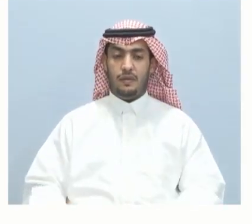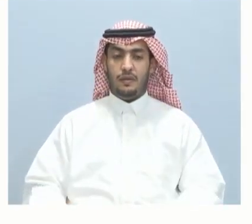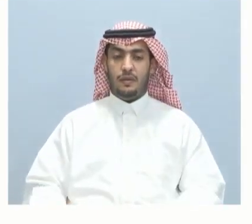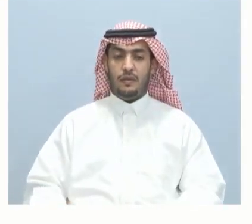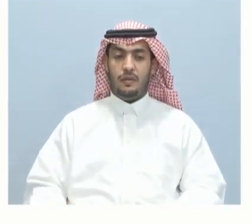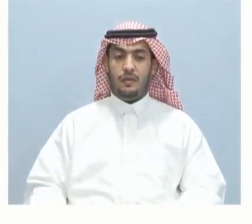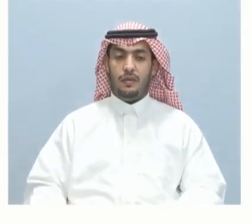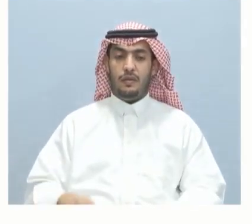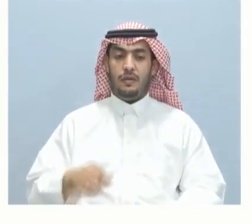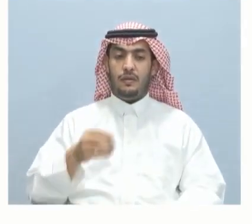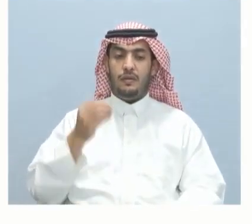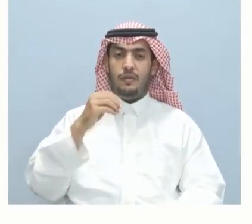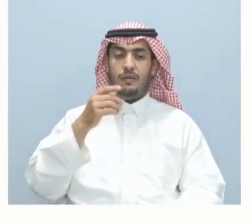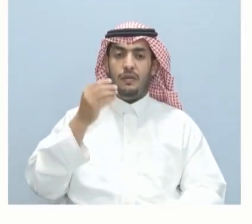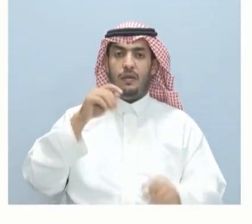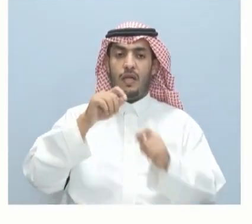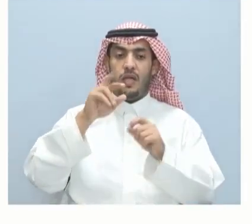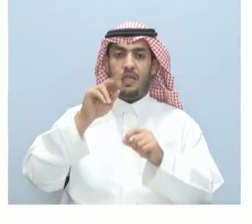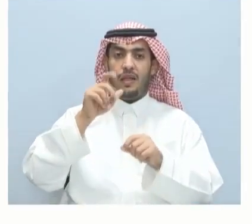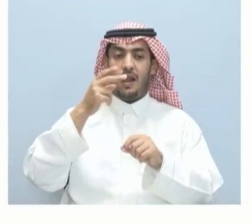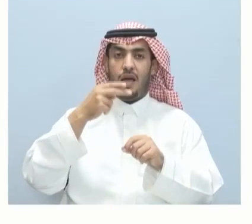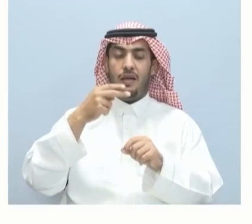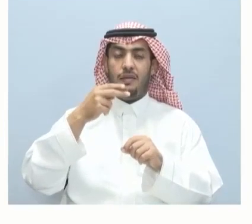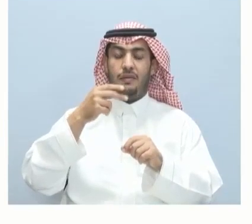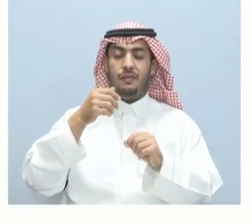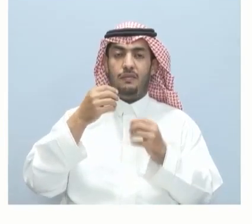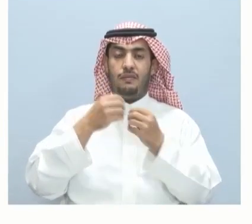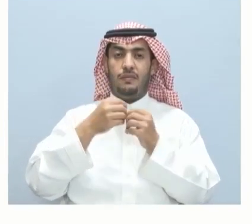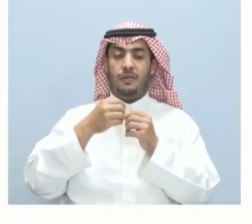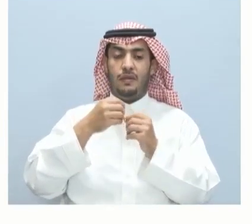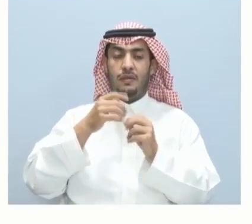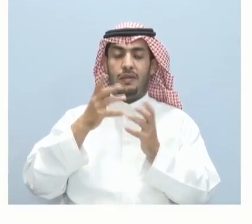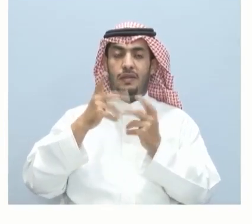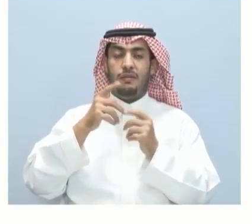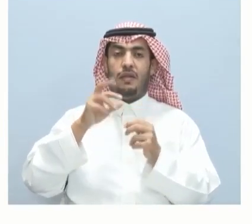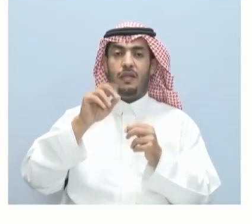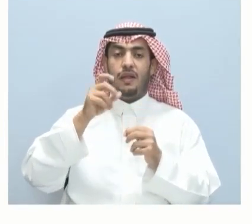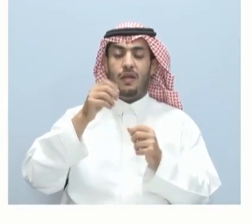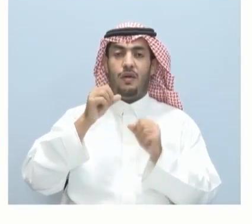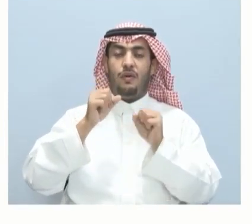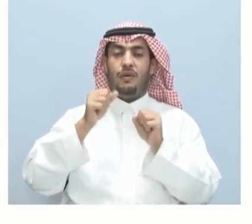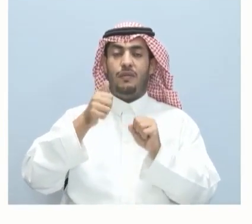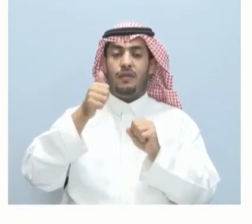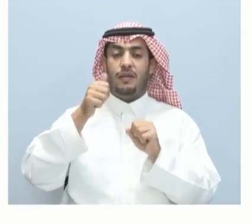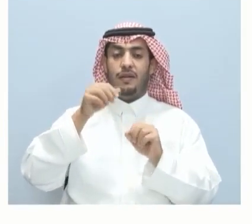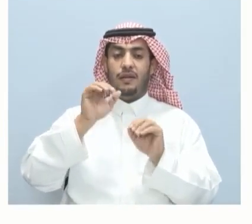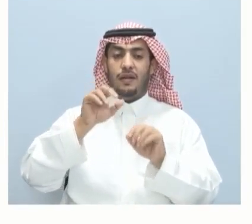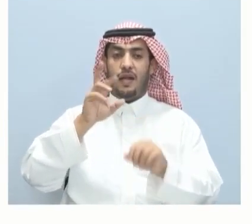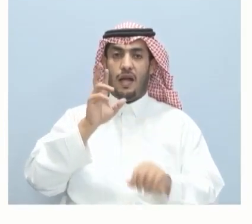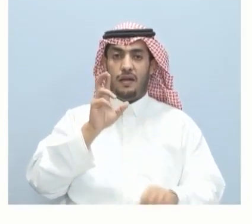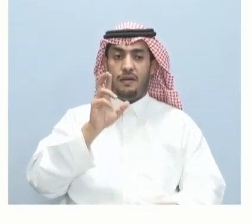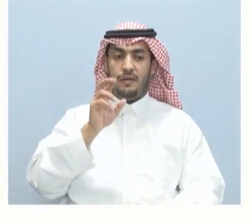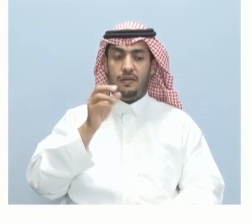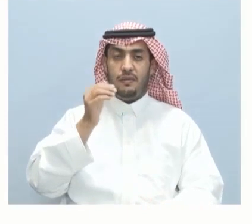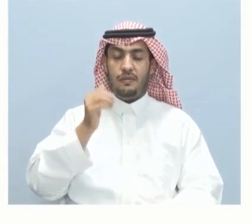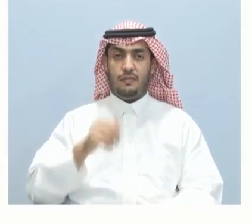قوه اذا اف فما طول الذراع القوه مطلوب مني حساب طول ذراع القوه اللي هو عباره عن ار